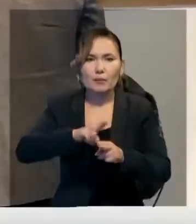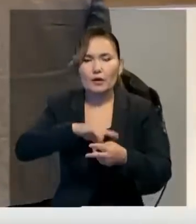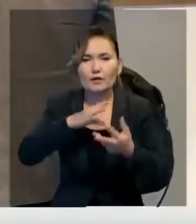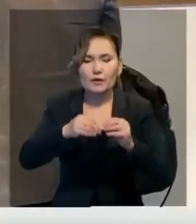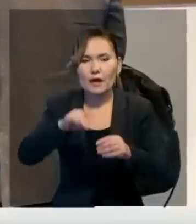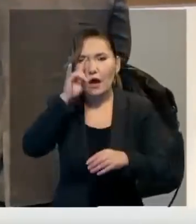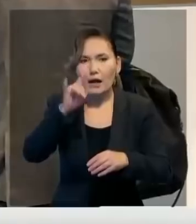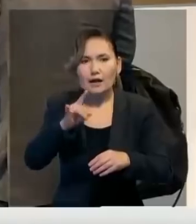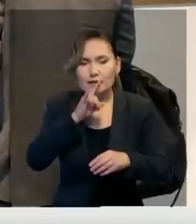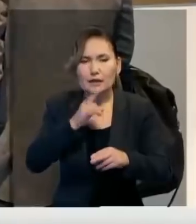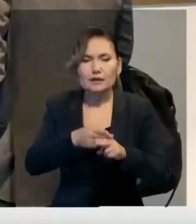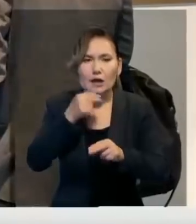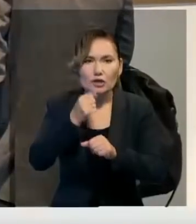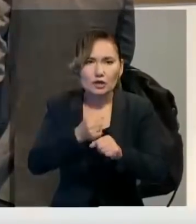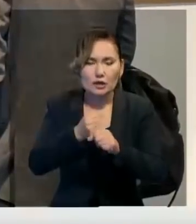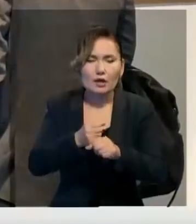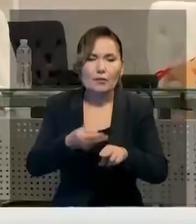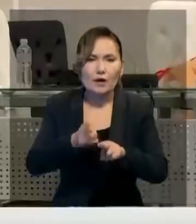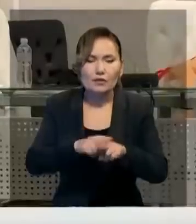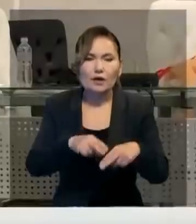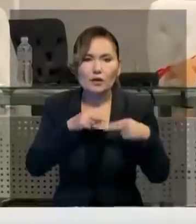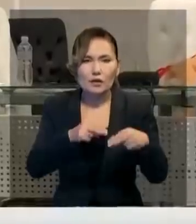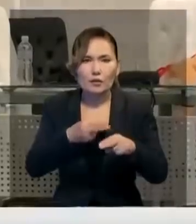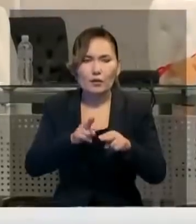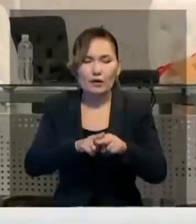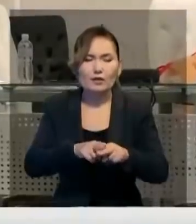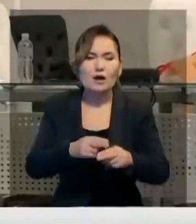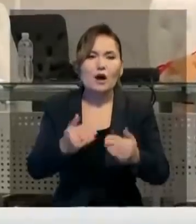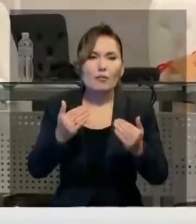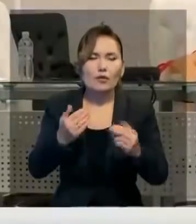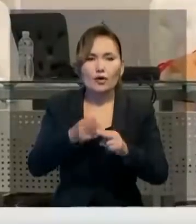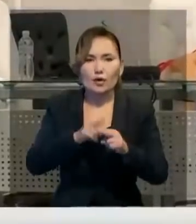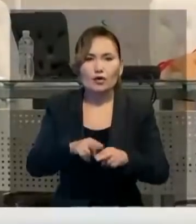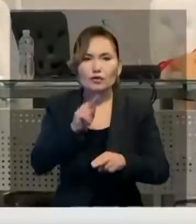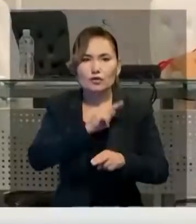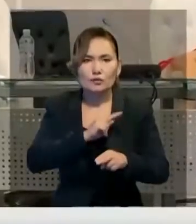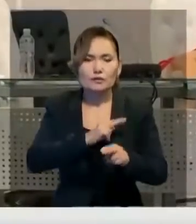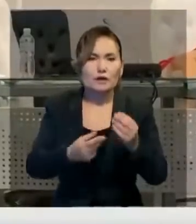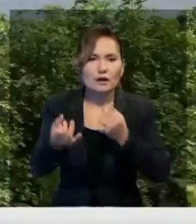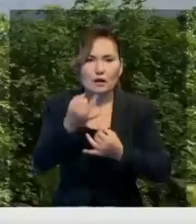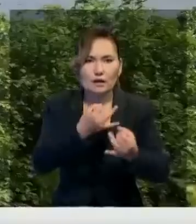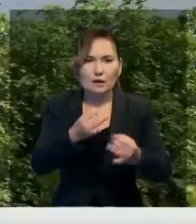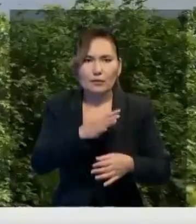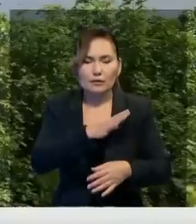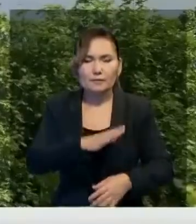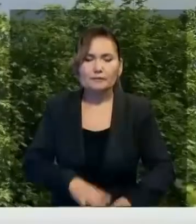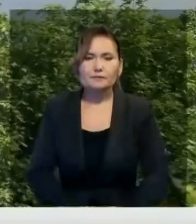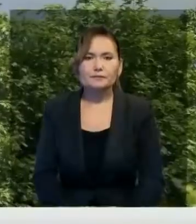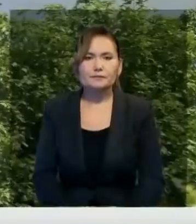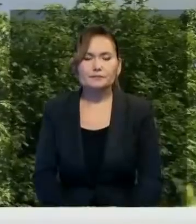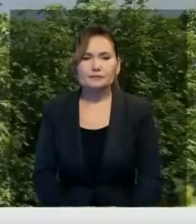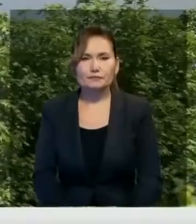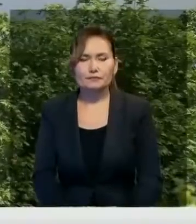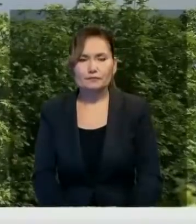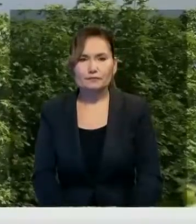Шевченконың Қазақстанда жасалған еңбектеріне ерекше тоқталып, оның бүгінгі күнмен сабақтастығы талқыланды. Аида Қыдырбай, Петр Барейко,